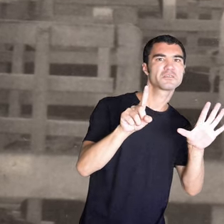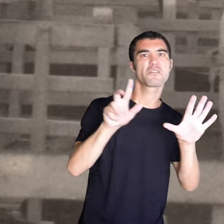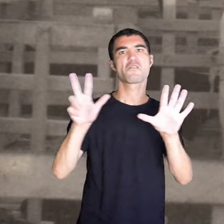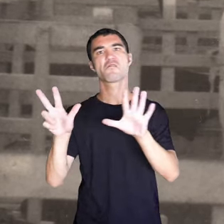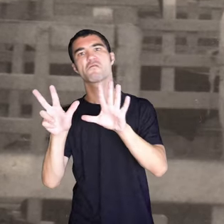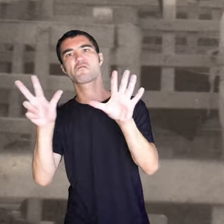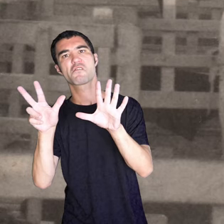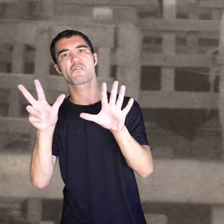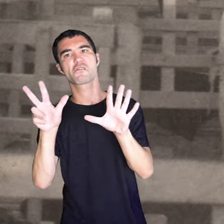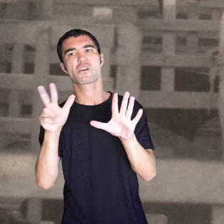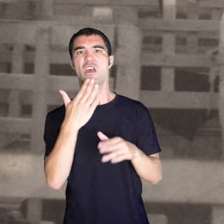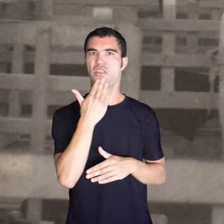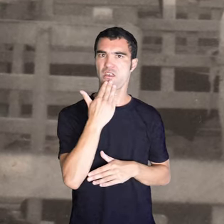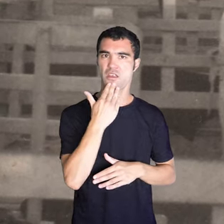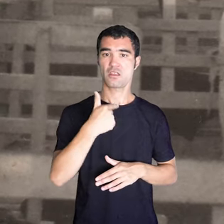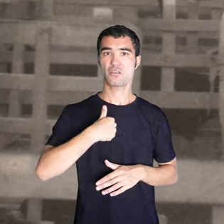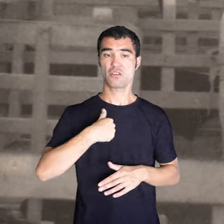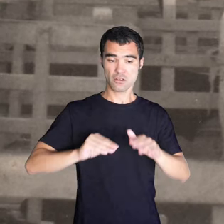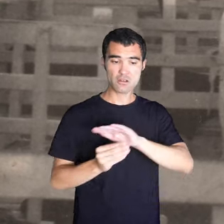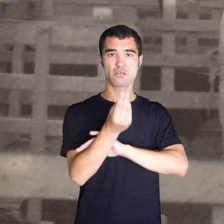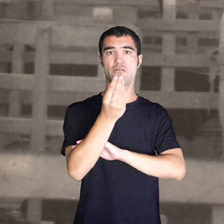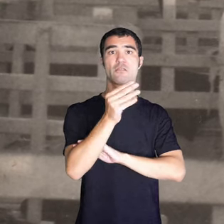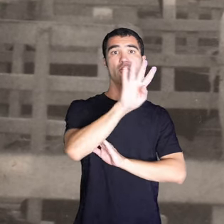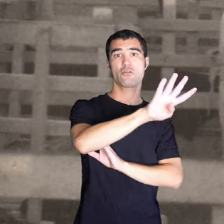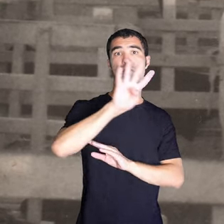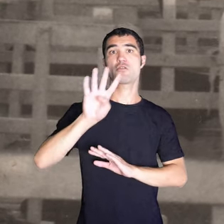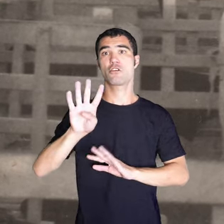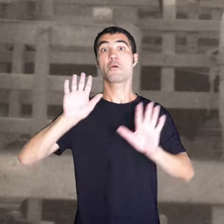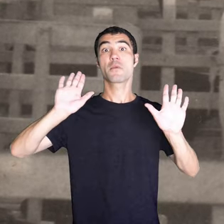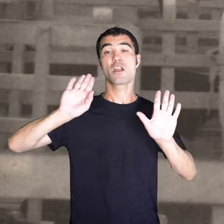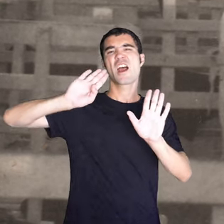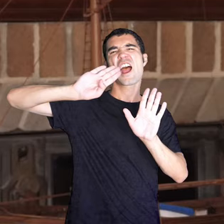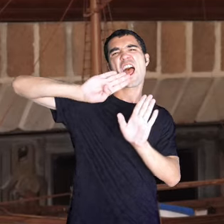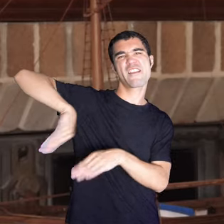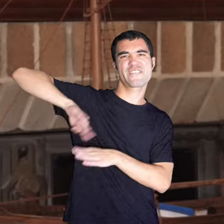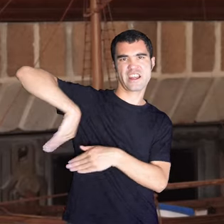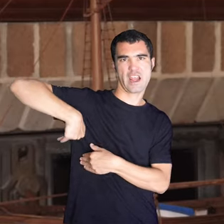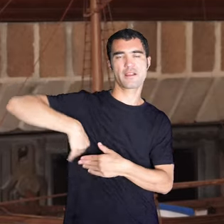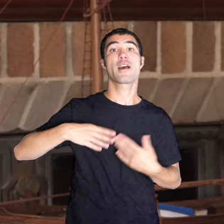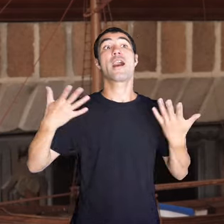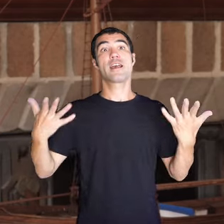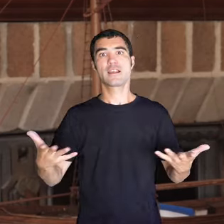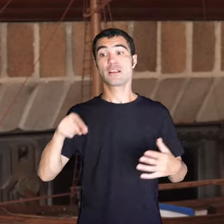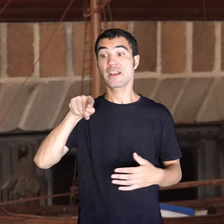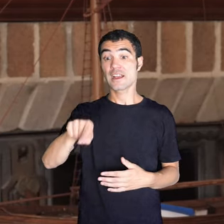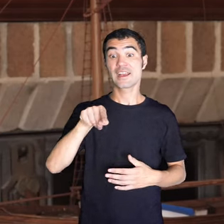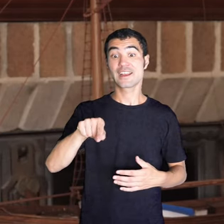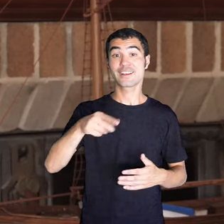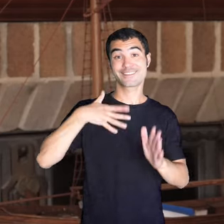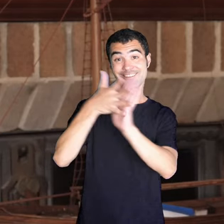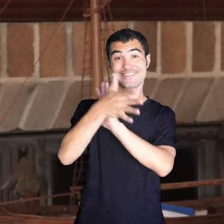8 anys, perquè jo vaig néixer el 44, però en el final, és a dir, i això era de vegades el